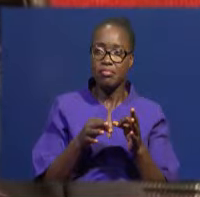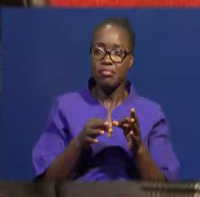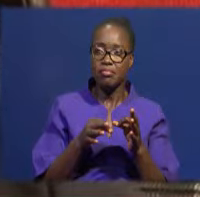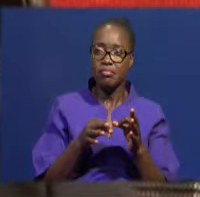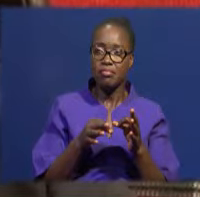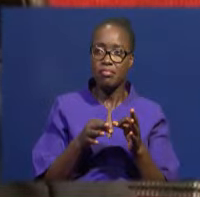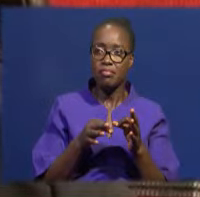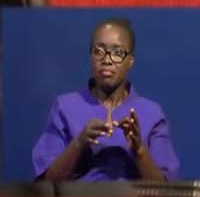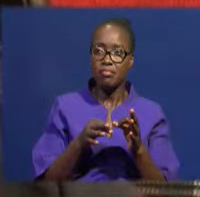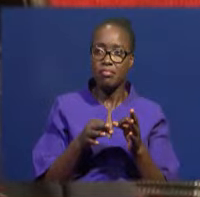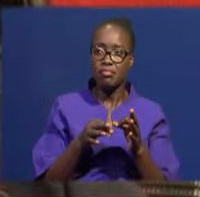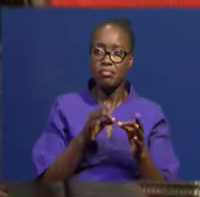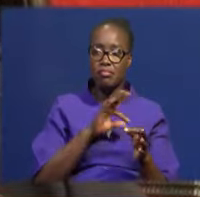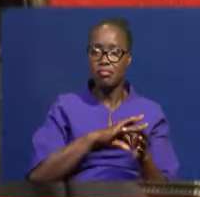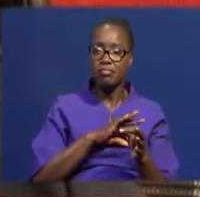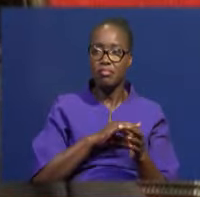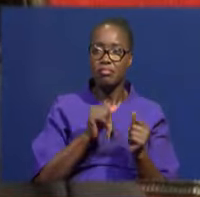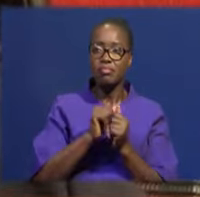she was an accounts assistant who was earning